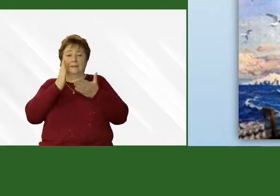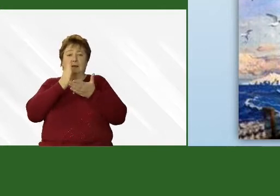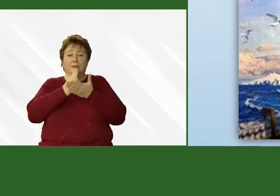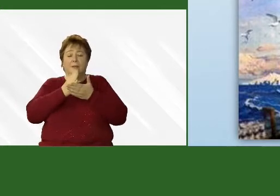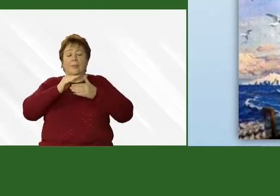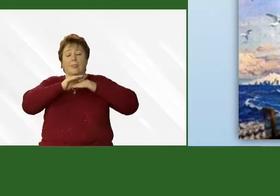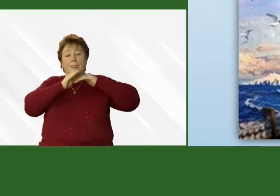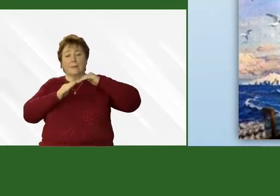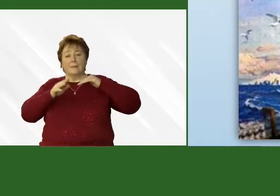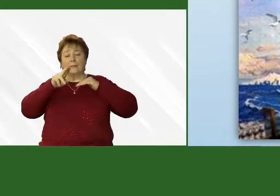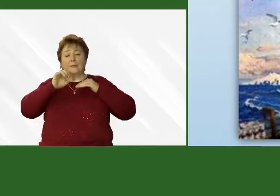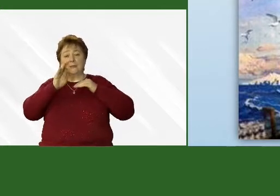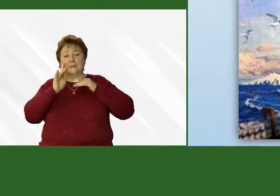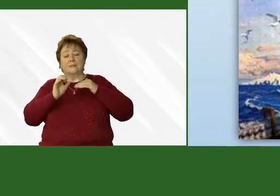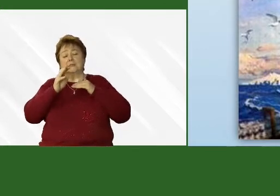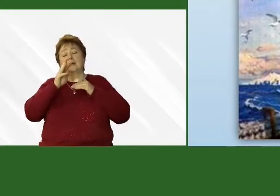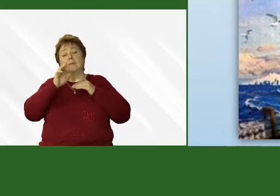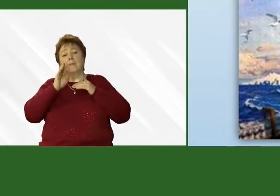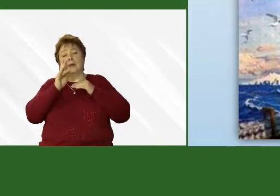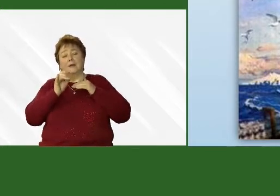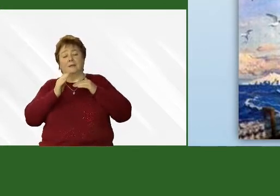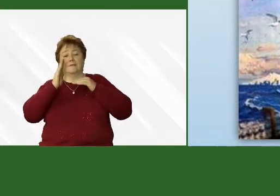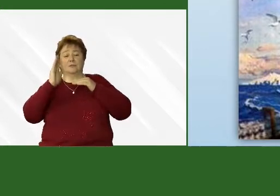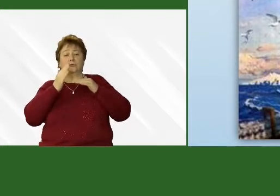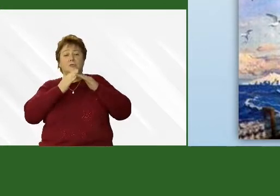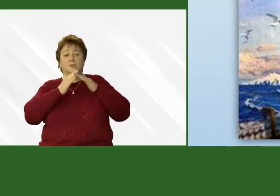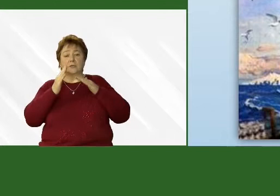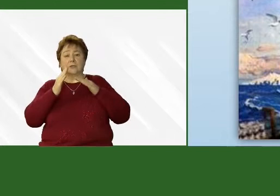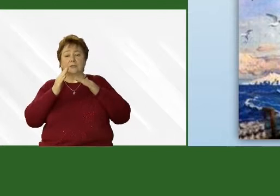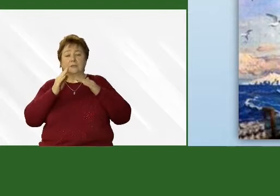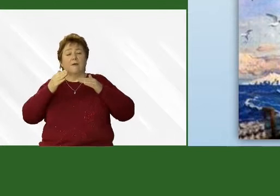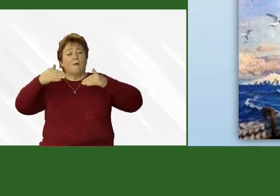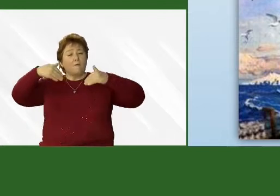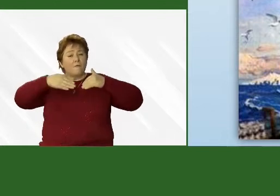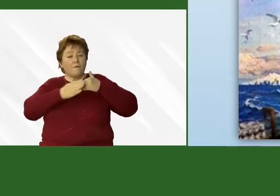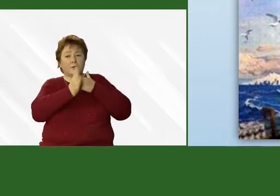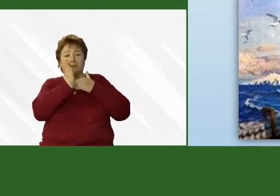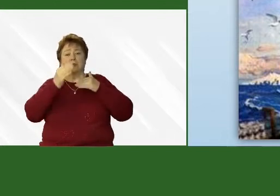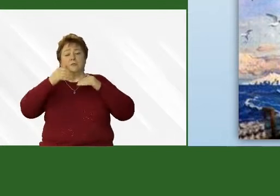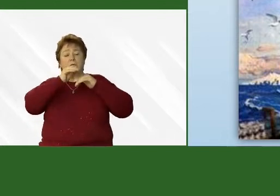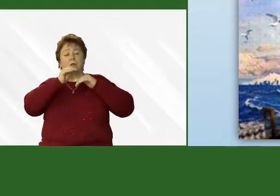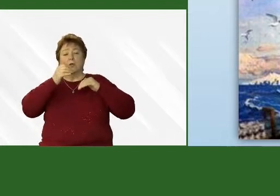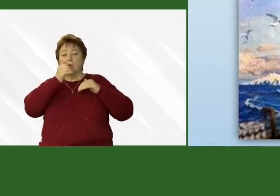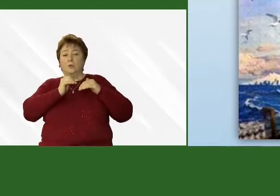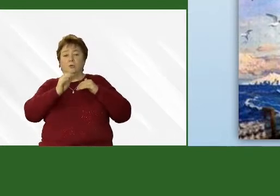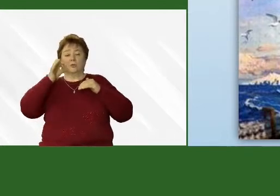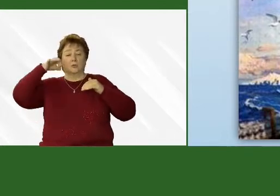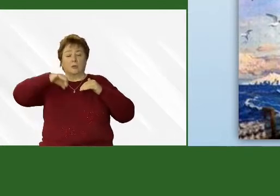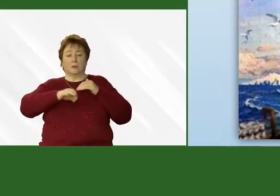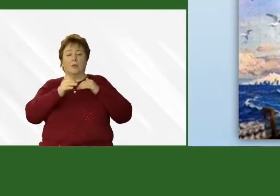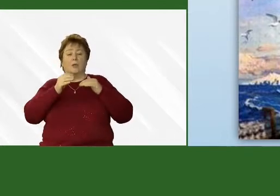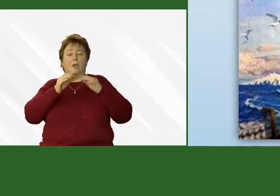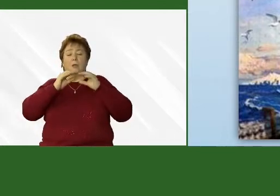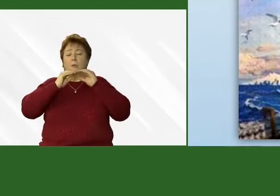Находится на берегу Принцессы Марты, восточной его части. Врезается в Южный океан узким